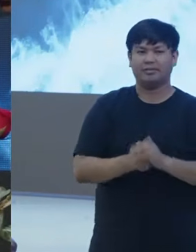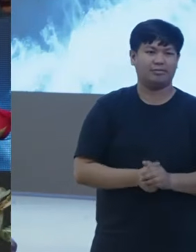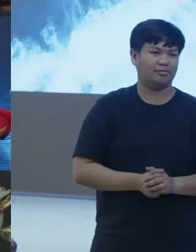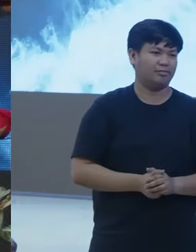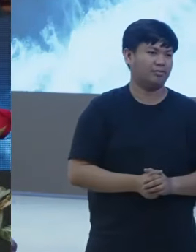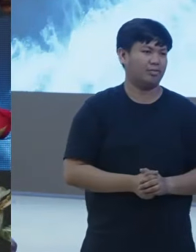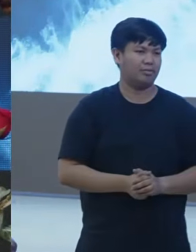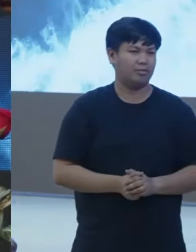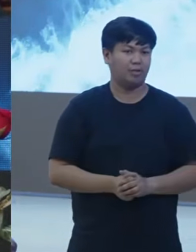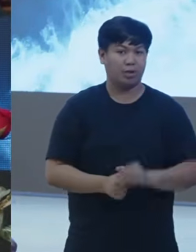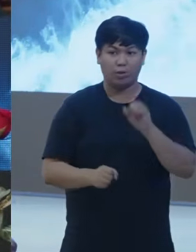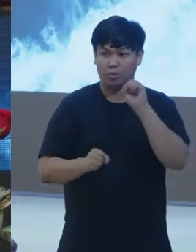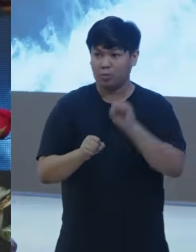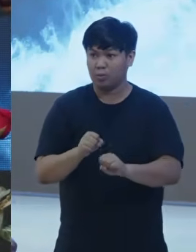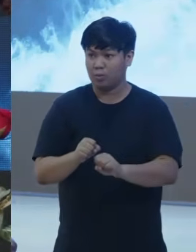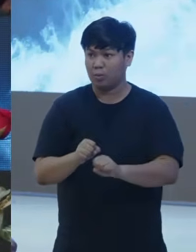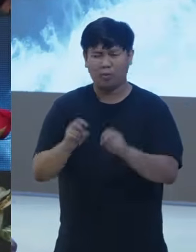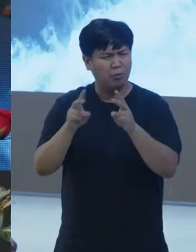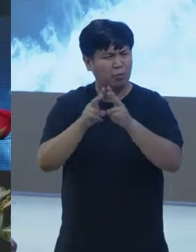overthrown."